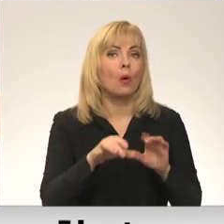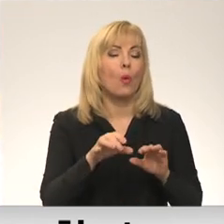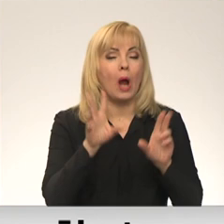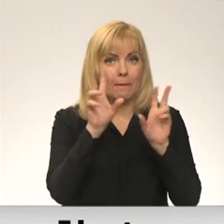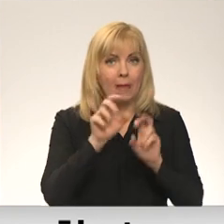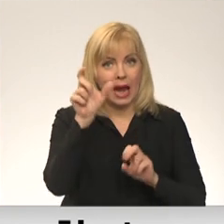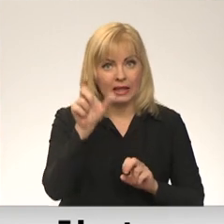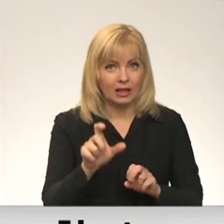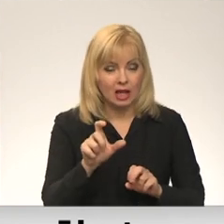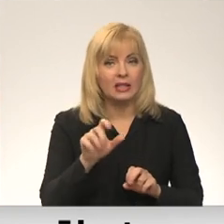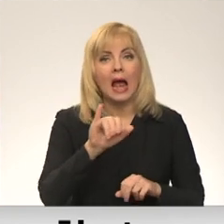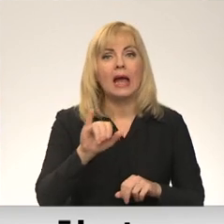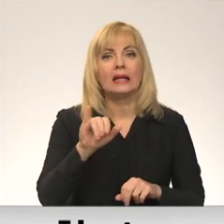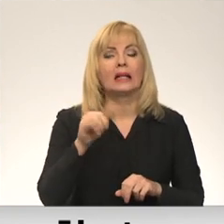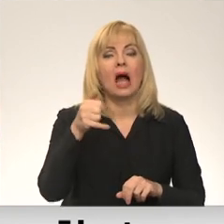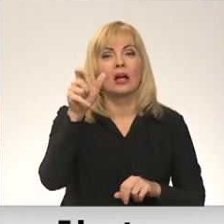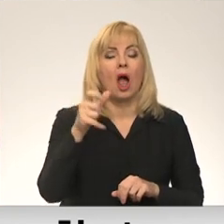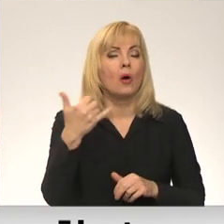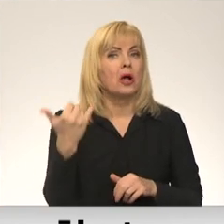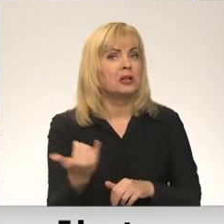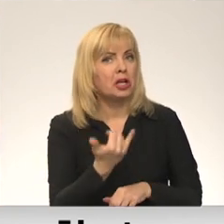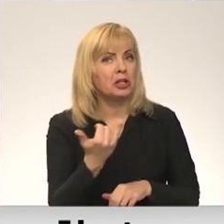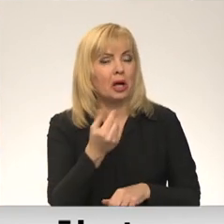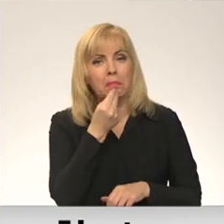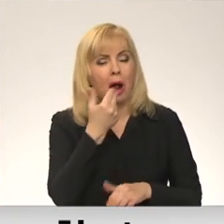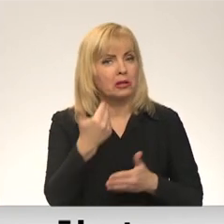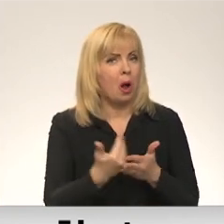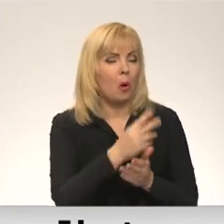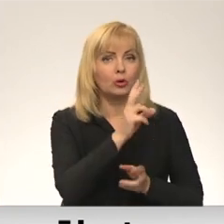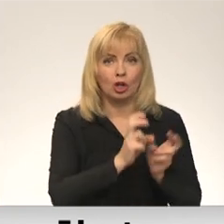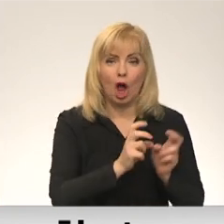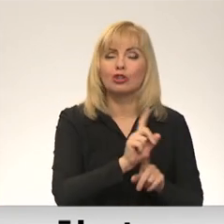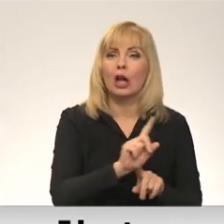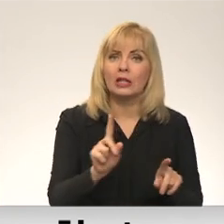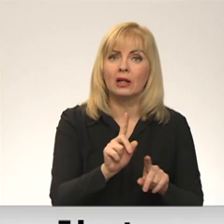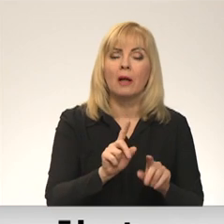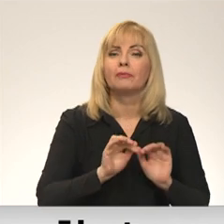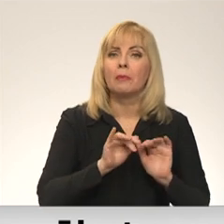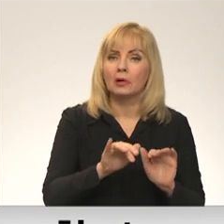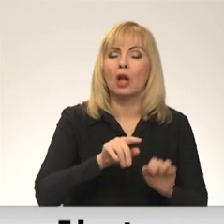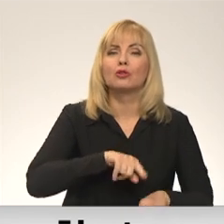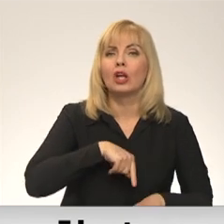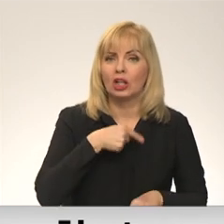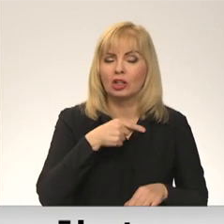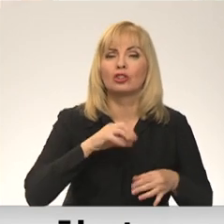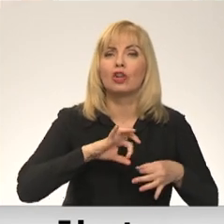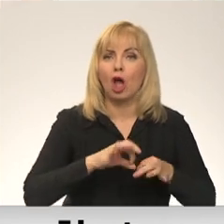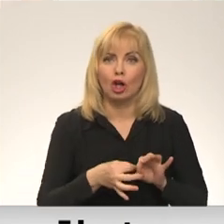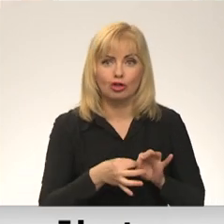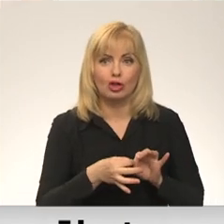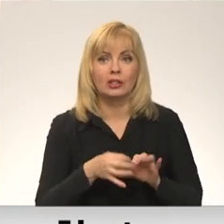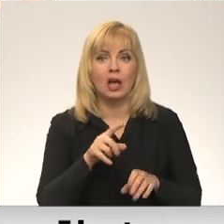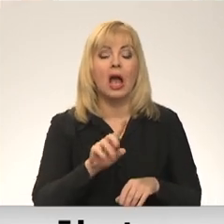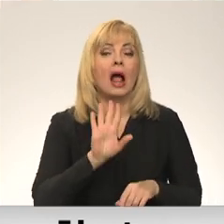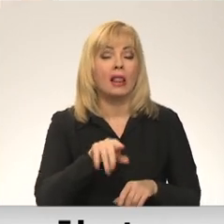Latvijā, Ilga Gedrovica, interesi par jaunās pārtikas ražošanu esot, tomēr process ir ilgs un sarežģīts.